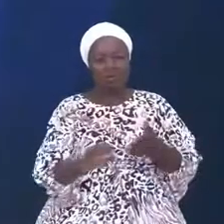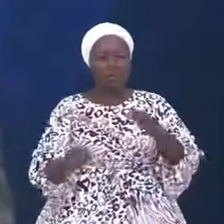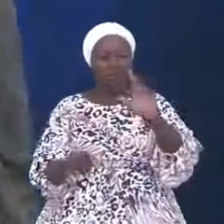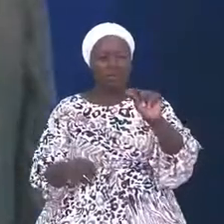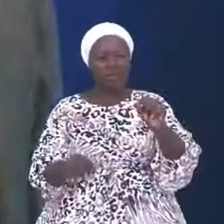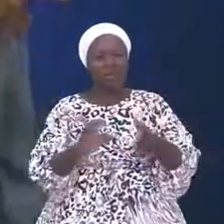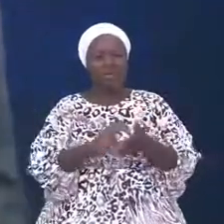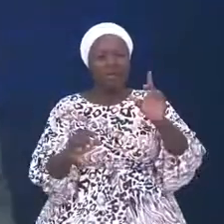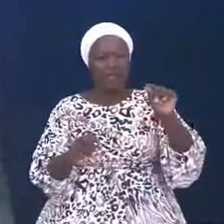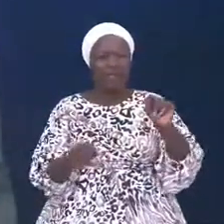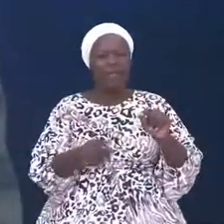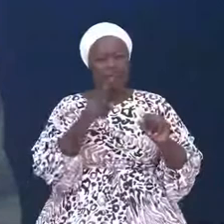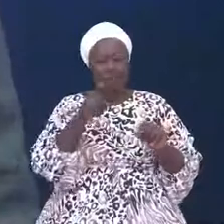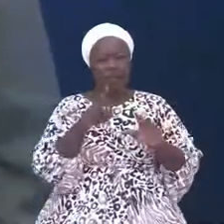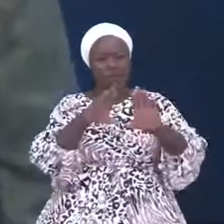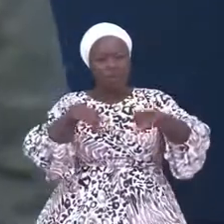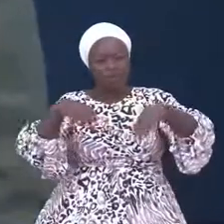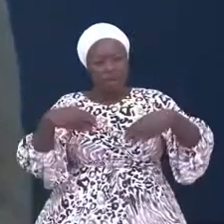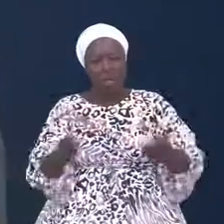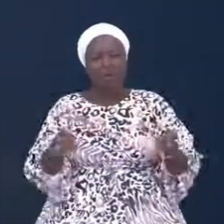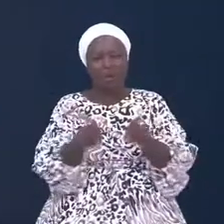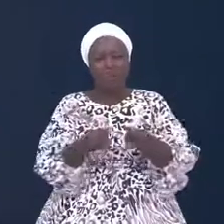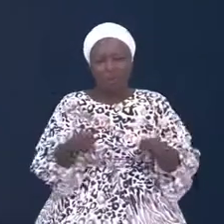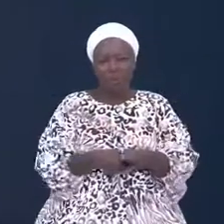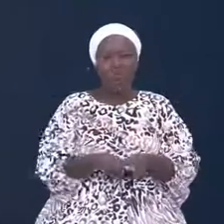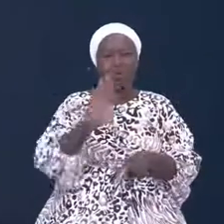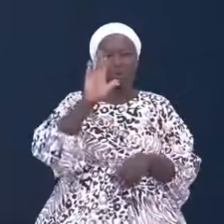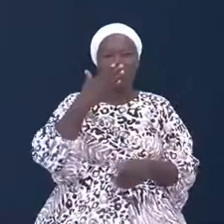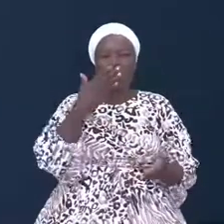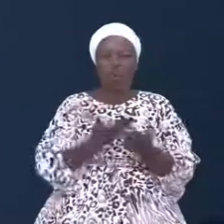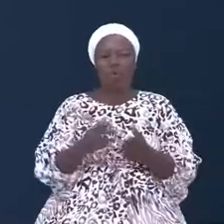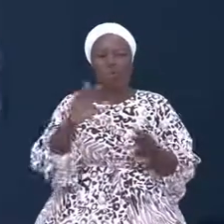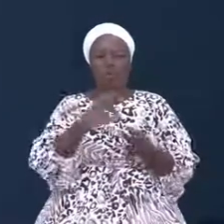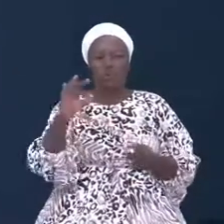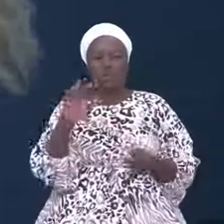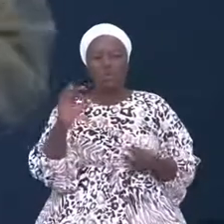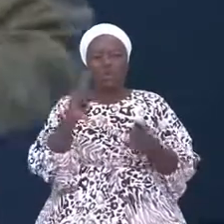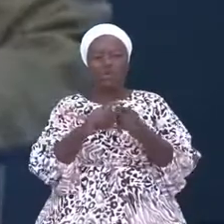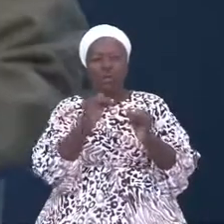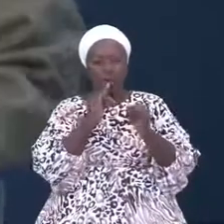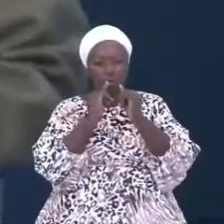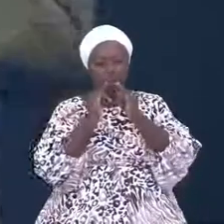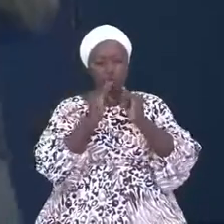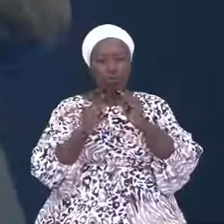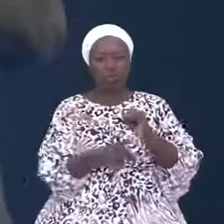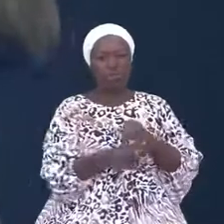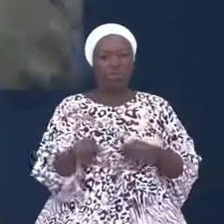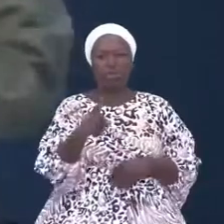Et il nous dit dans le verset 20, « Tu leur donnas ton bon esprit pour les rendre